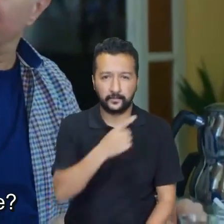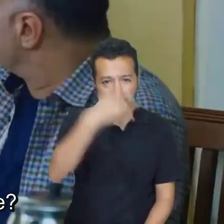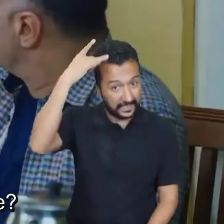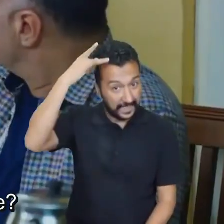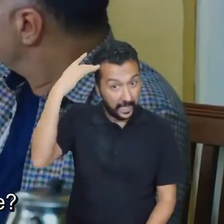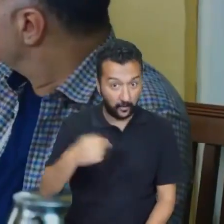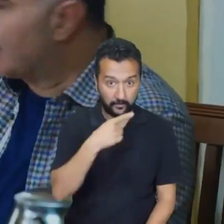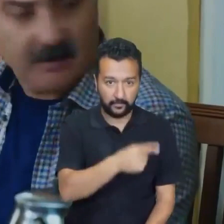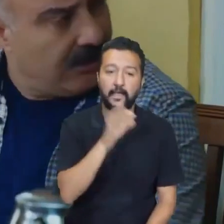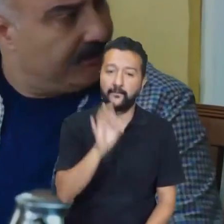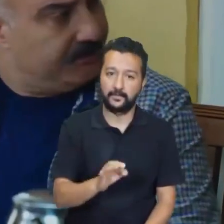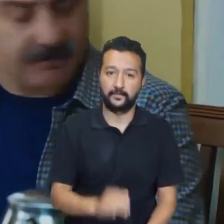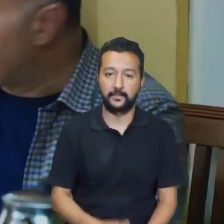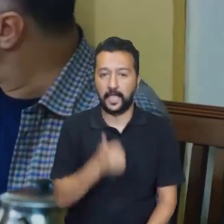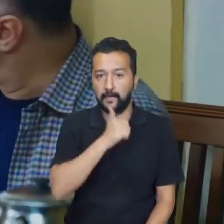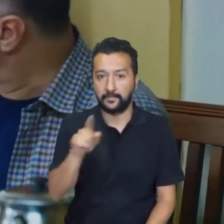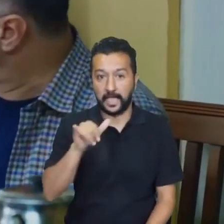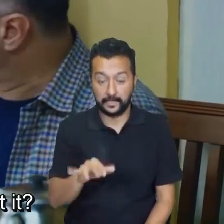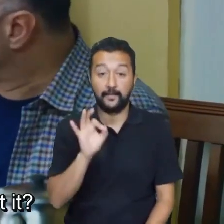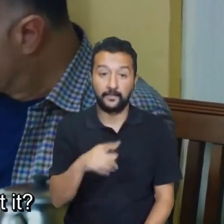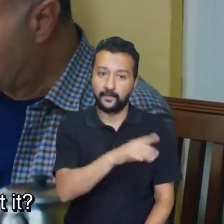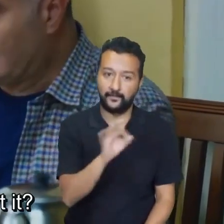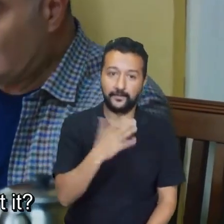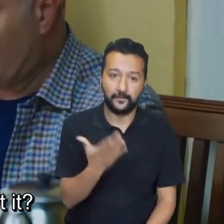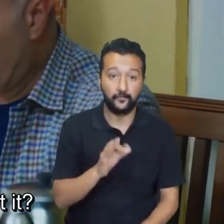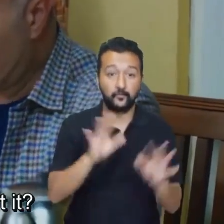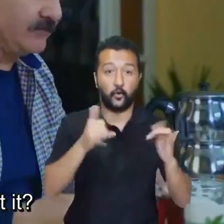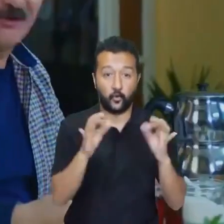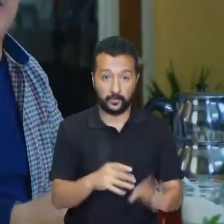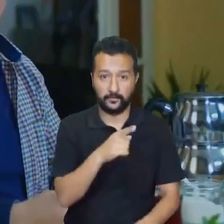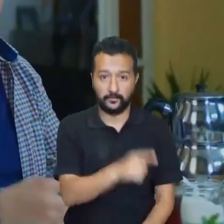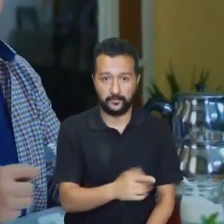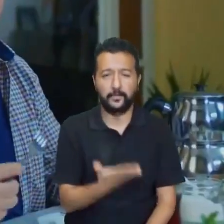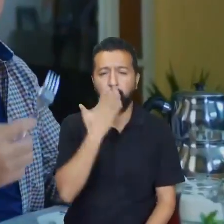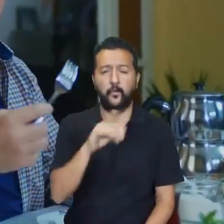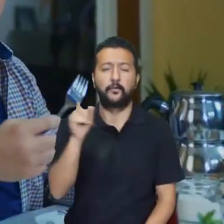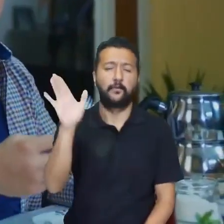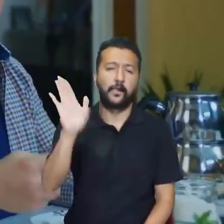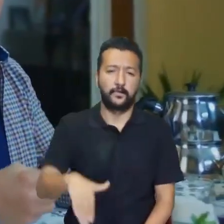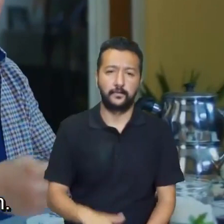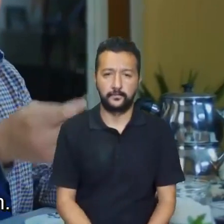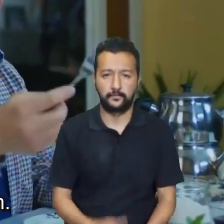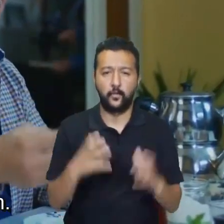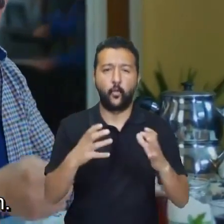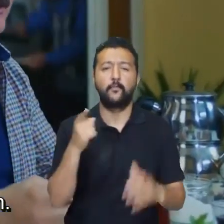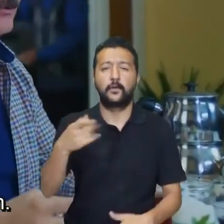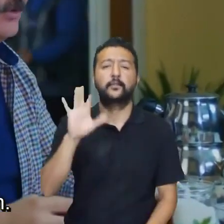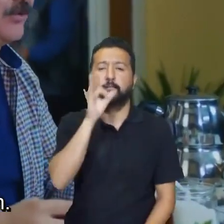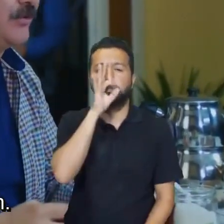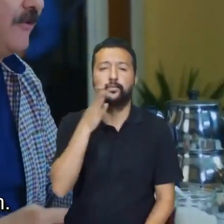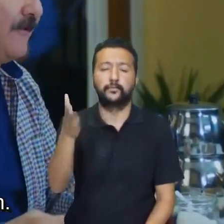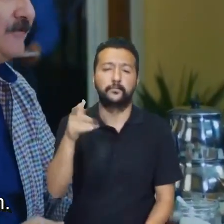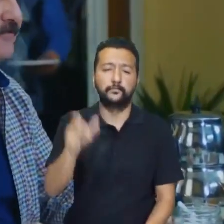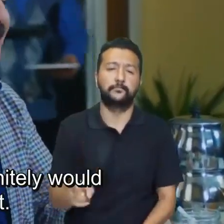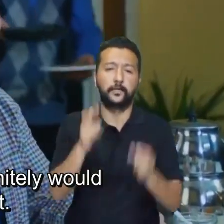kel olan mıydı? Evet. Abim gibi ha. Evet. Ne müthiş oynuyor değil mi? Yok be ya. Topçu falan değil o,